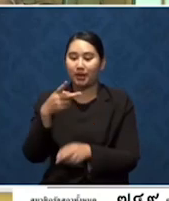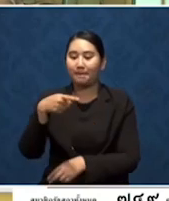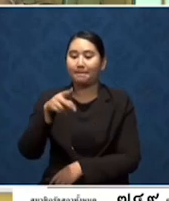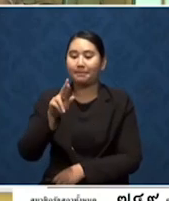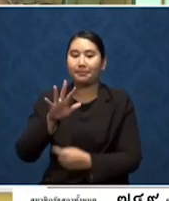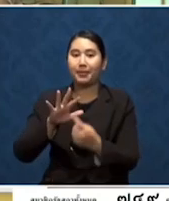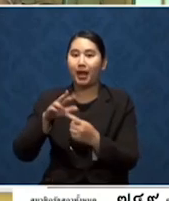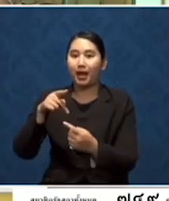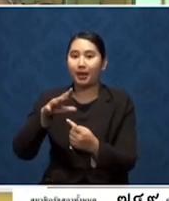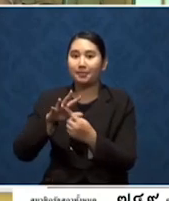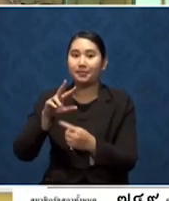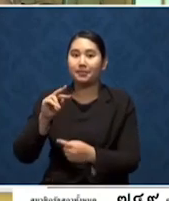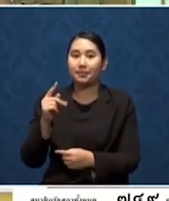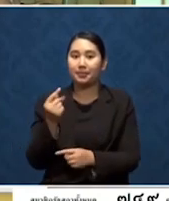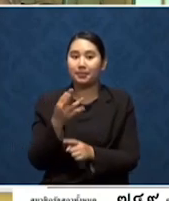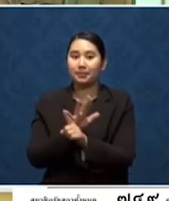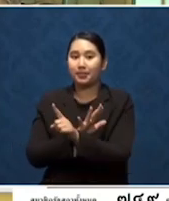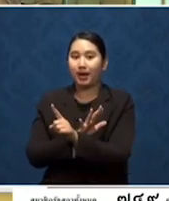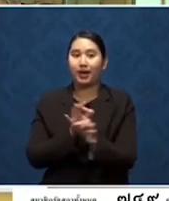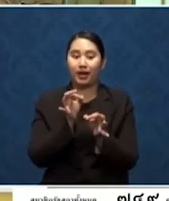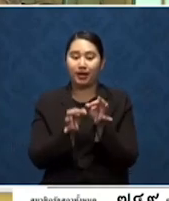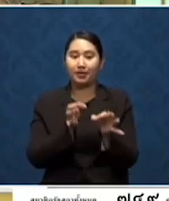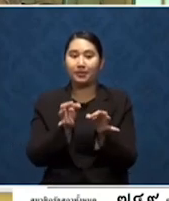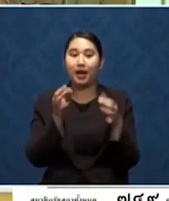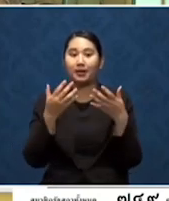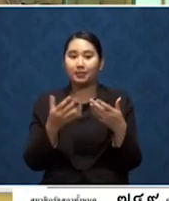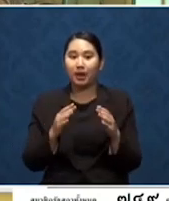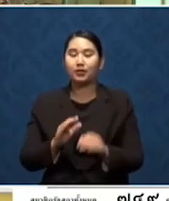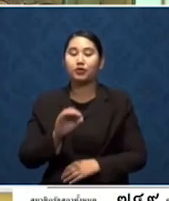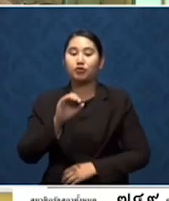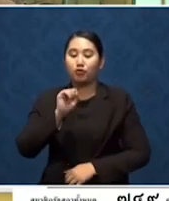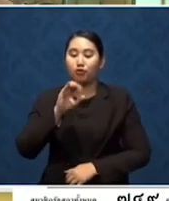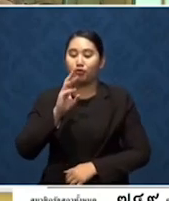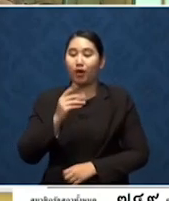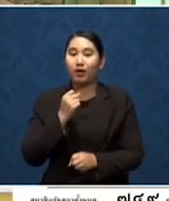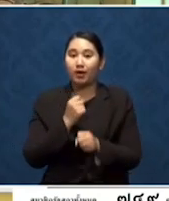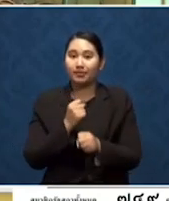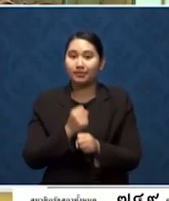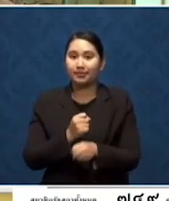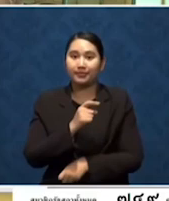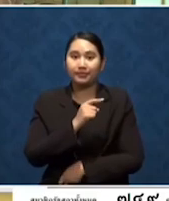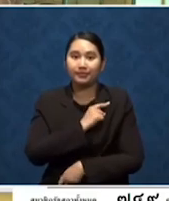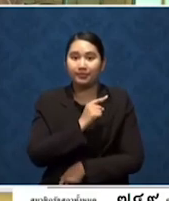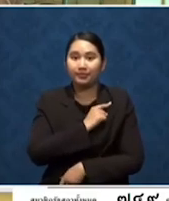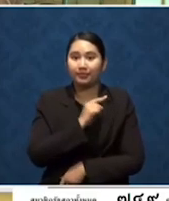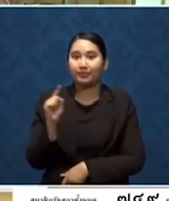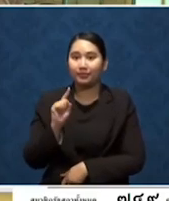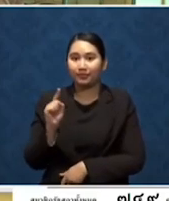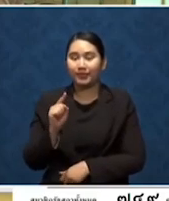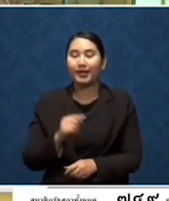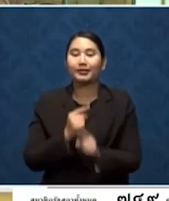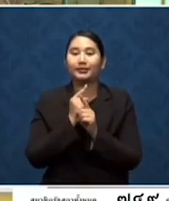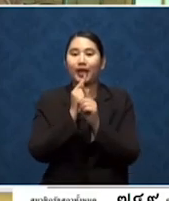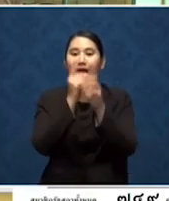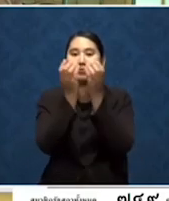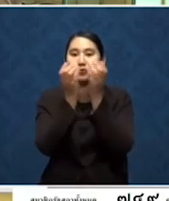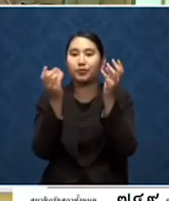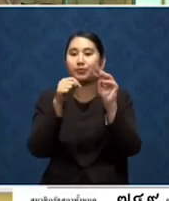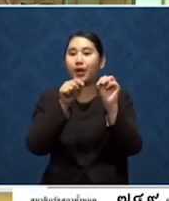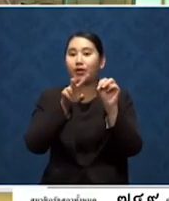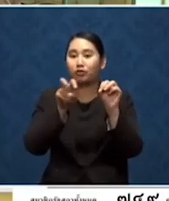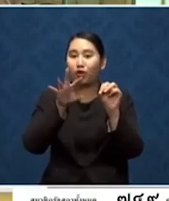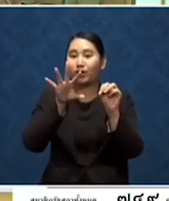ไปแล้วครับว่าการทำหน้าที่ของสมาชิกรัฐสภานะครับจะต้องทำหน้าที่ตามรัฐธรรมนูญมาตรา